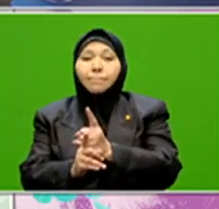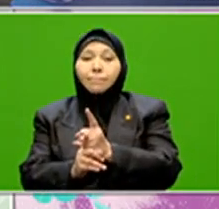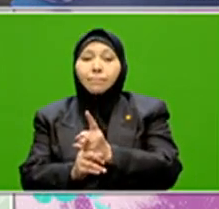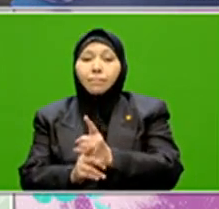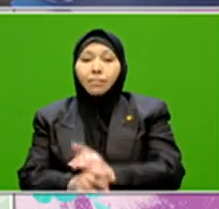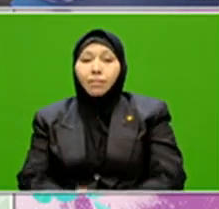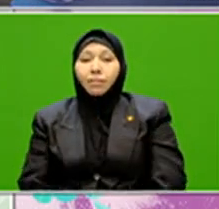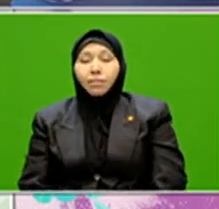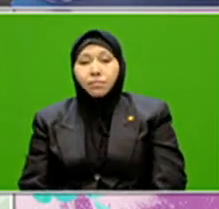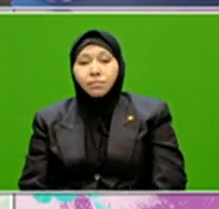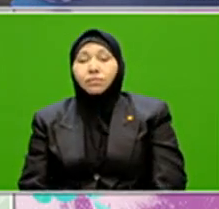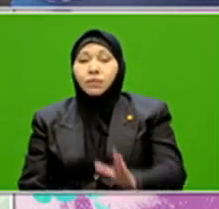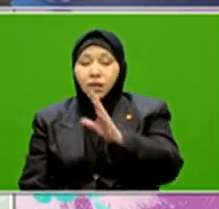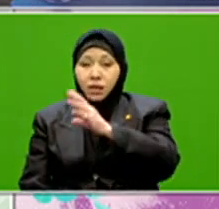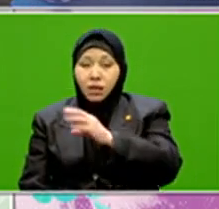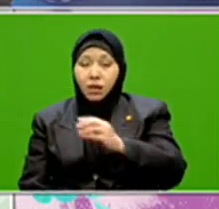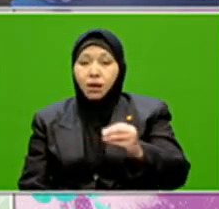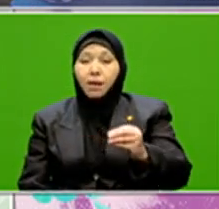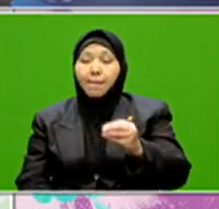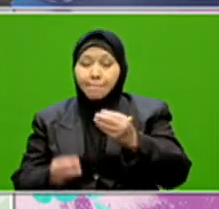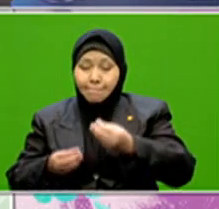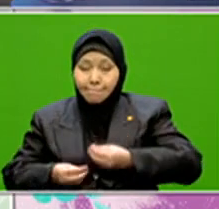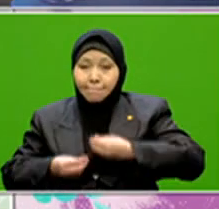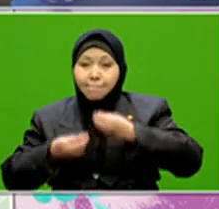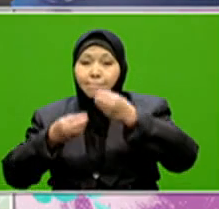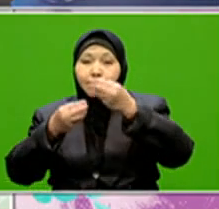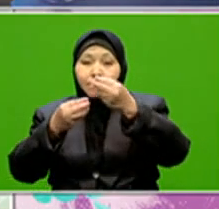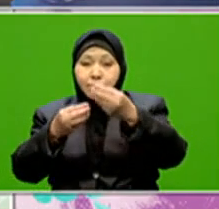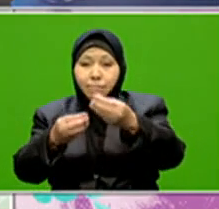نستعين إهدنا الصراط